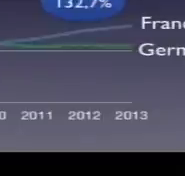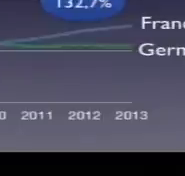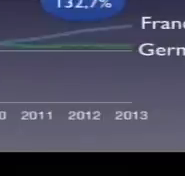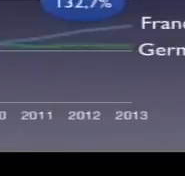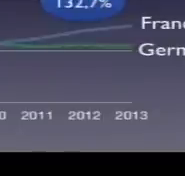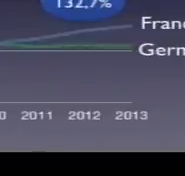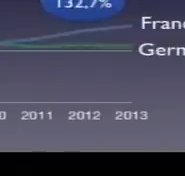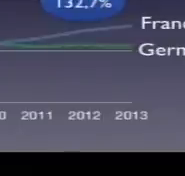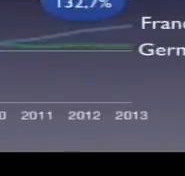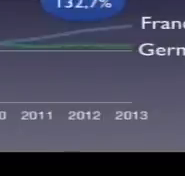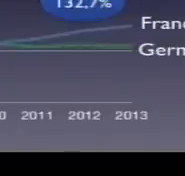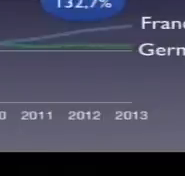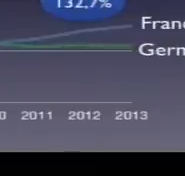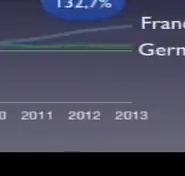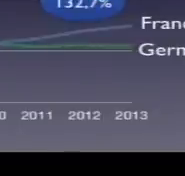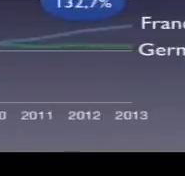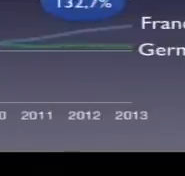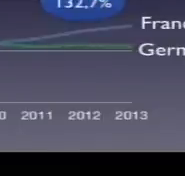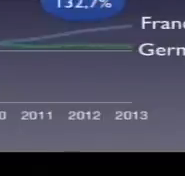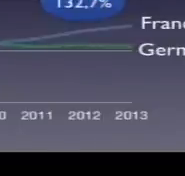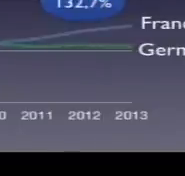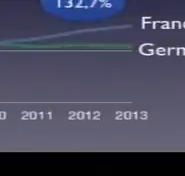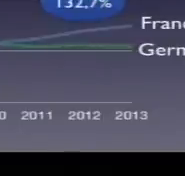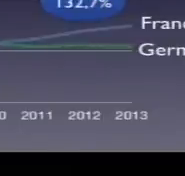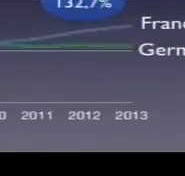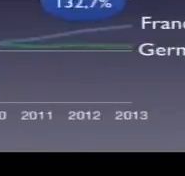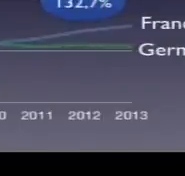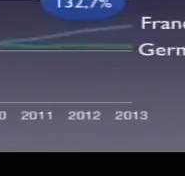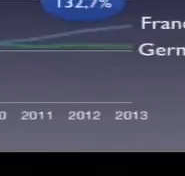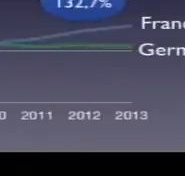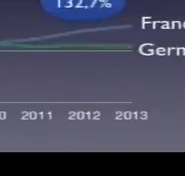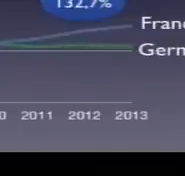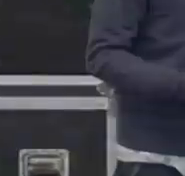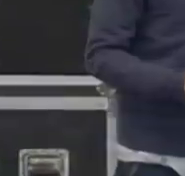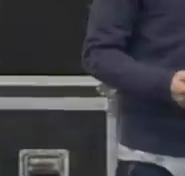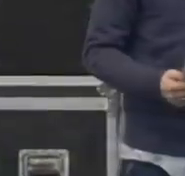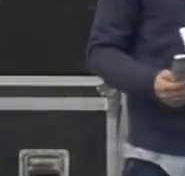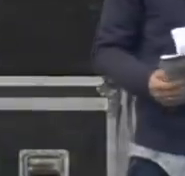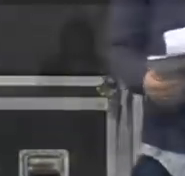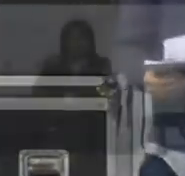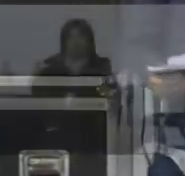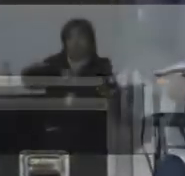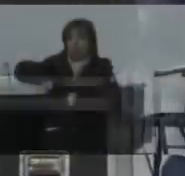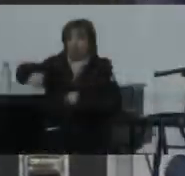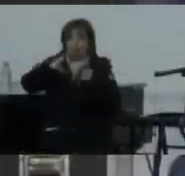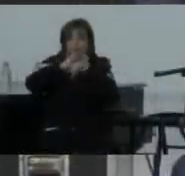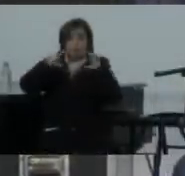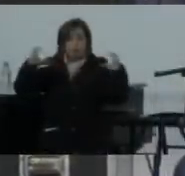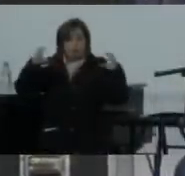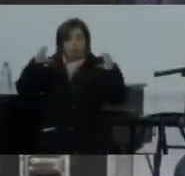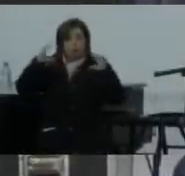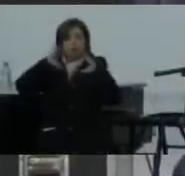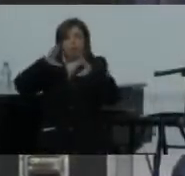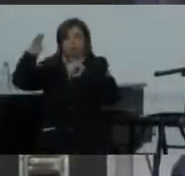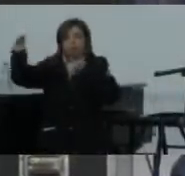io vi faccio vedere una cosa, vi faccio vedere come se ne vanno le nostre industrie, e vederle così